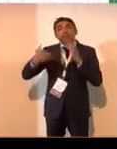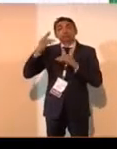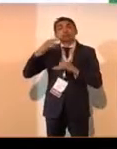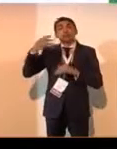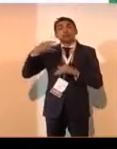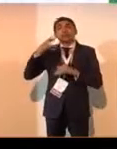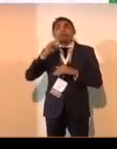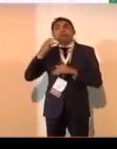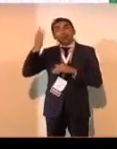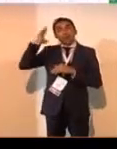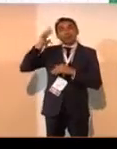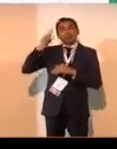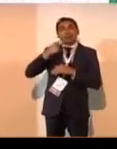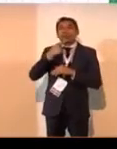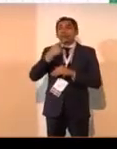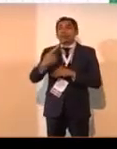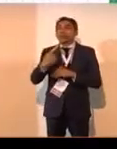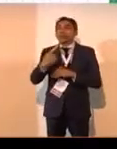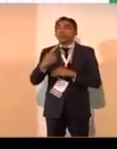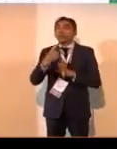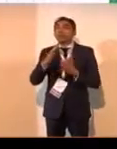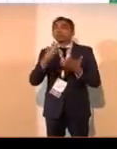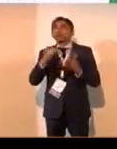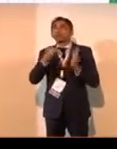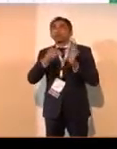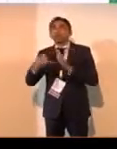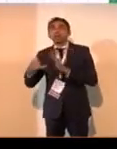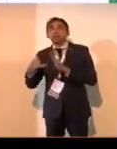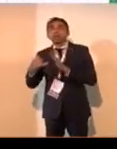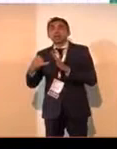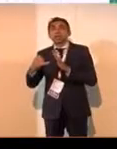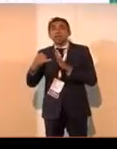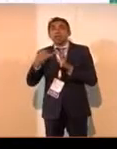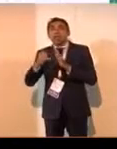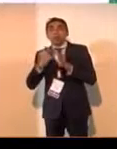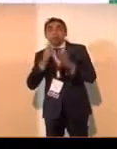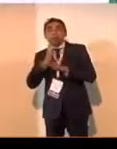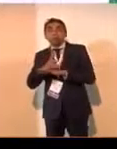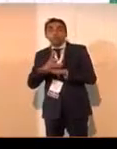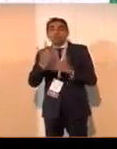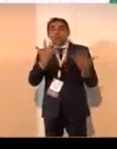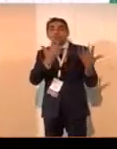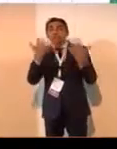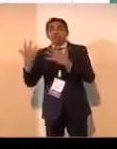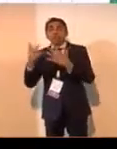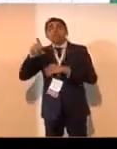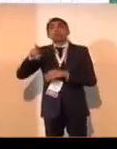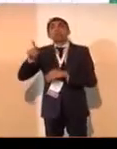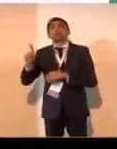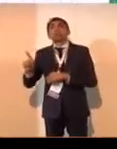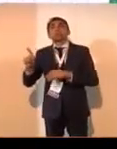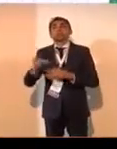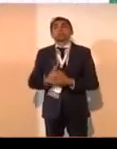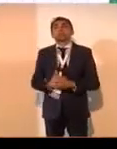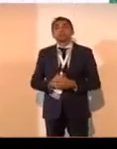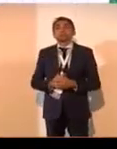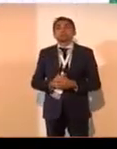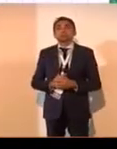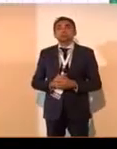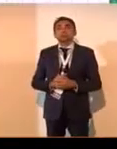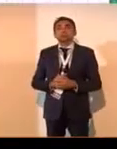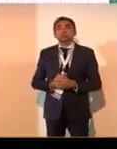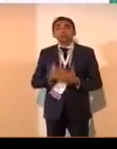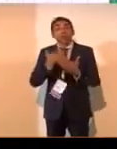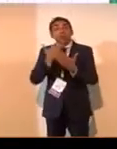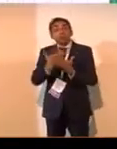Renzi ha detto alla fine del suo intervento sul decennale del PD. Il fatto di